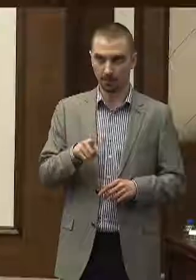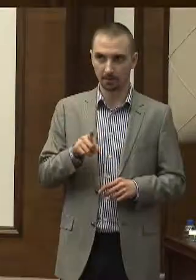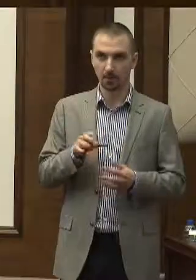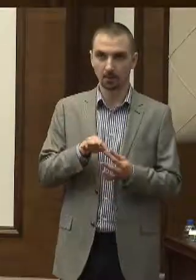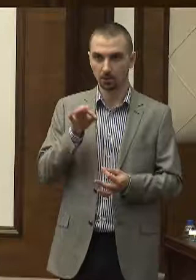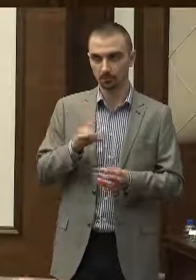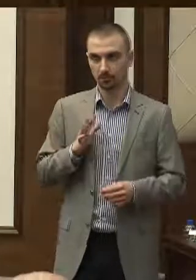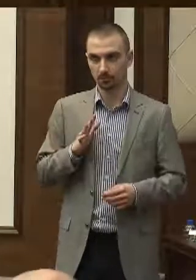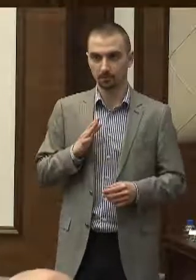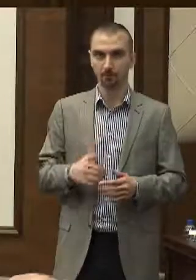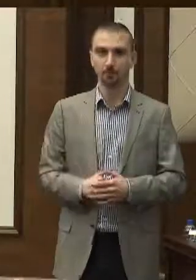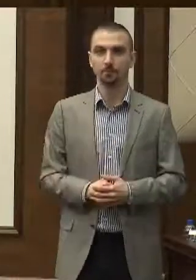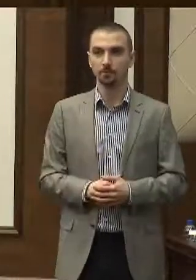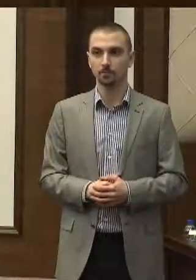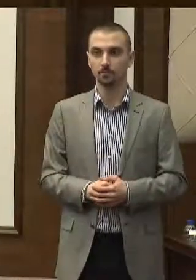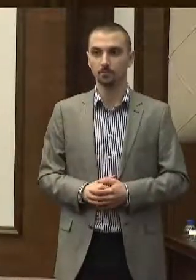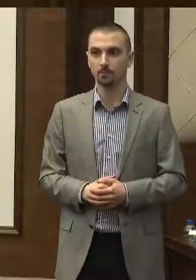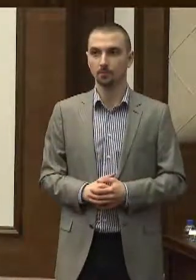esasında. O hangi haber?